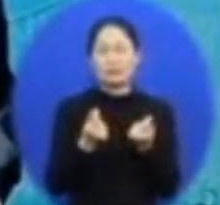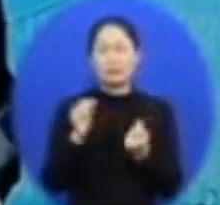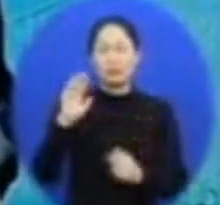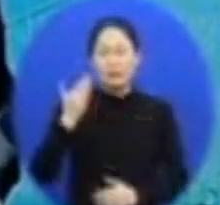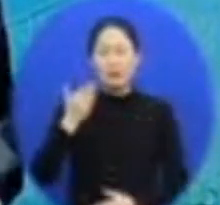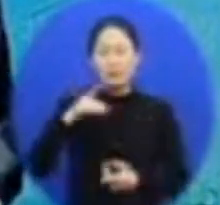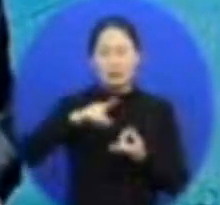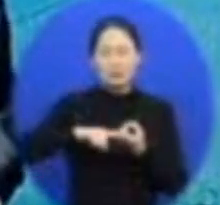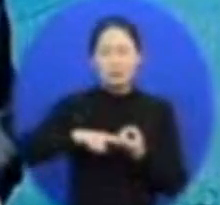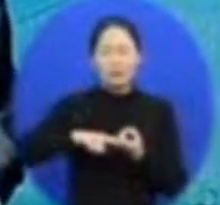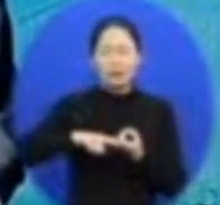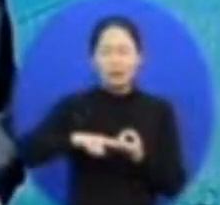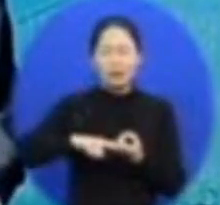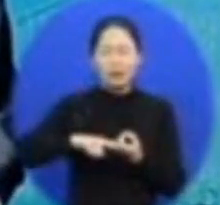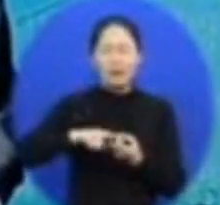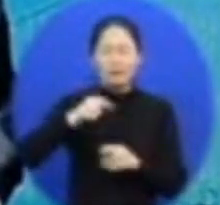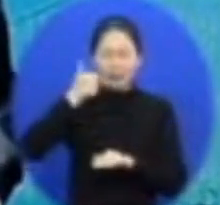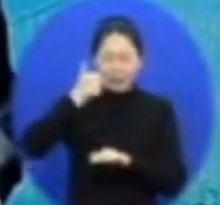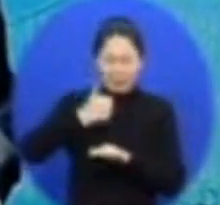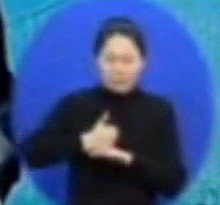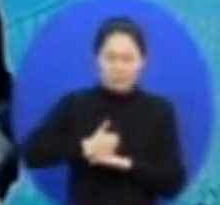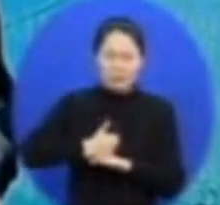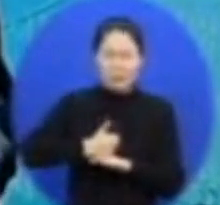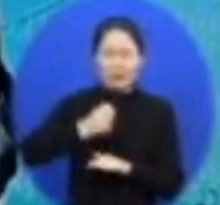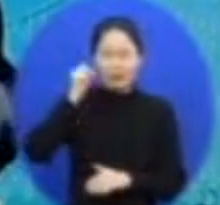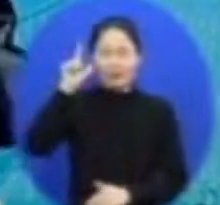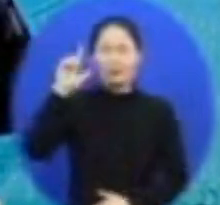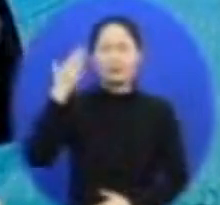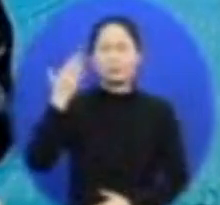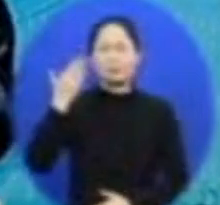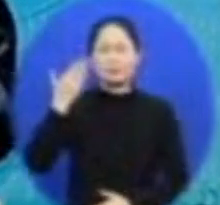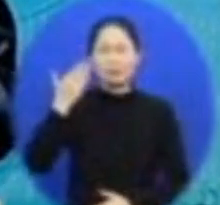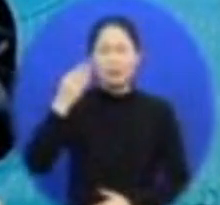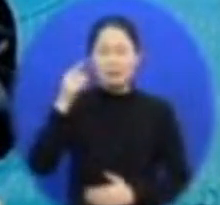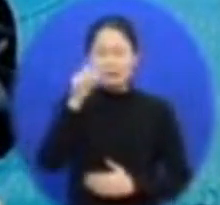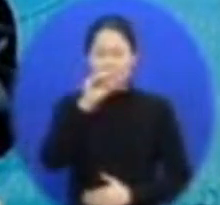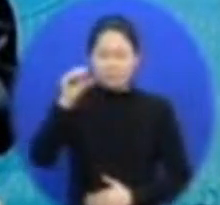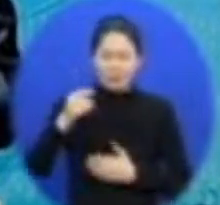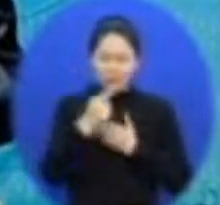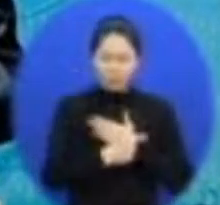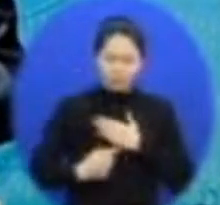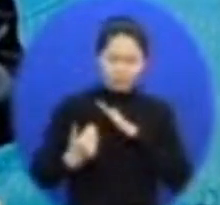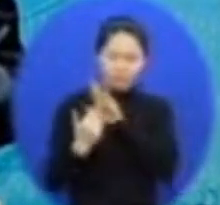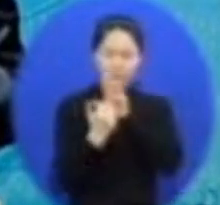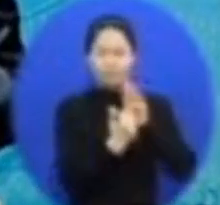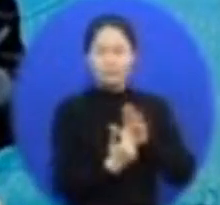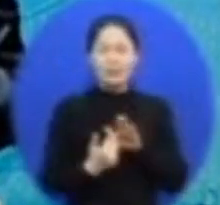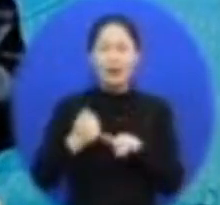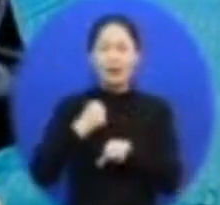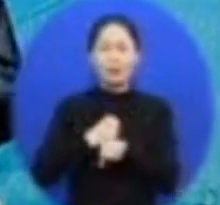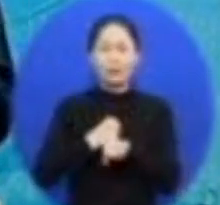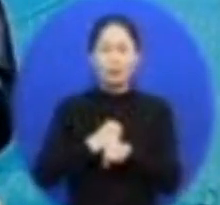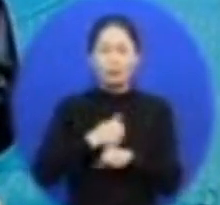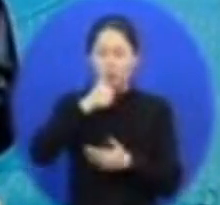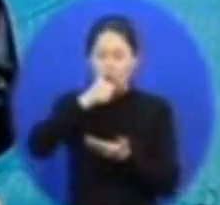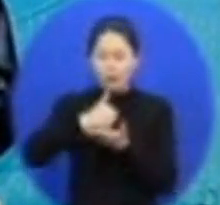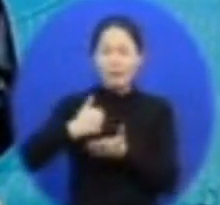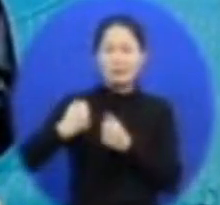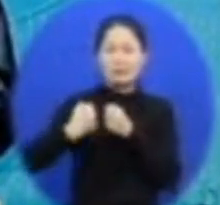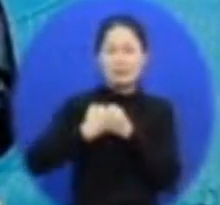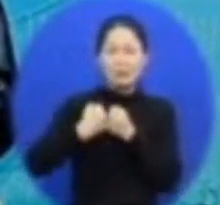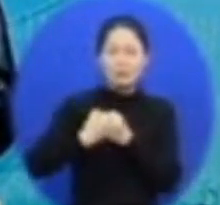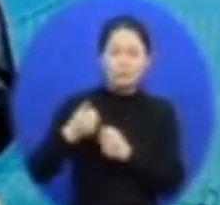사실을 나중에서야 깨달았습니다 십자가로 무장하고 그리고 죄와 싸우게